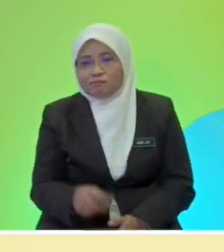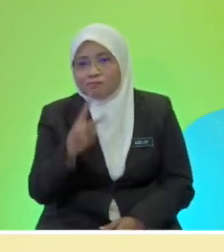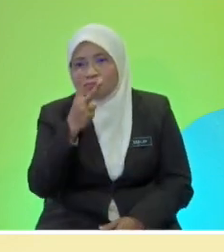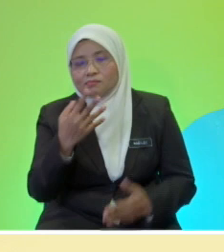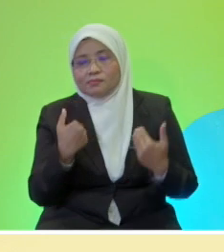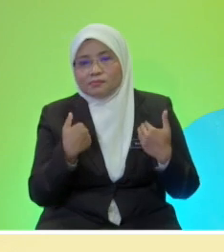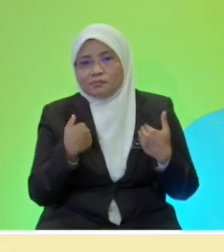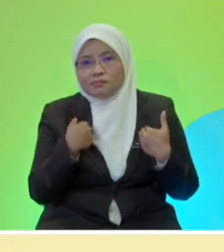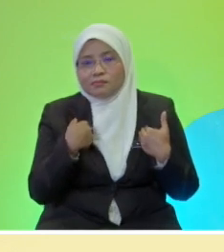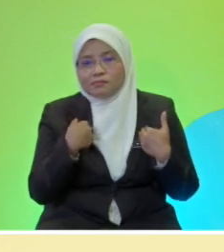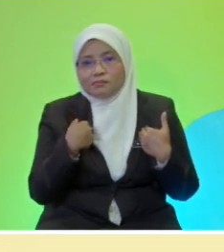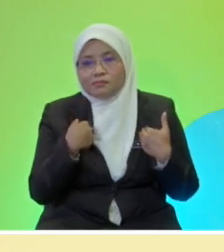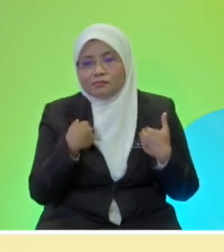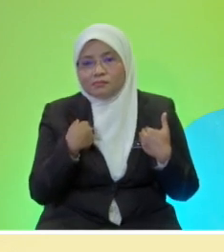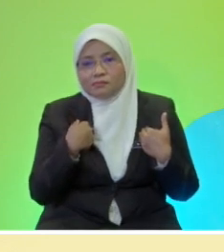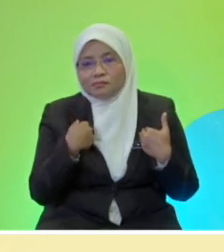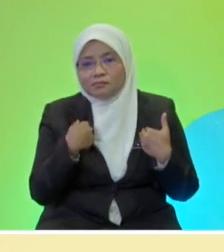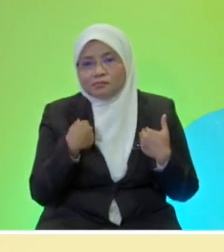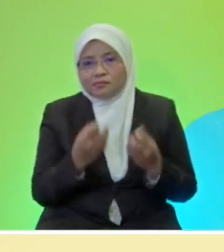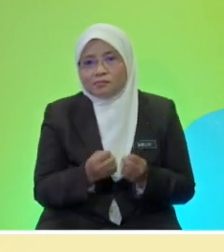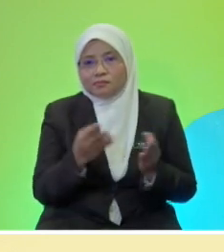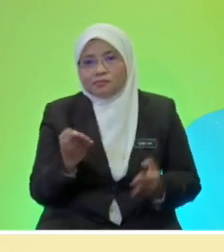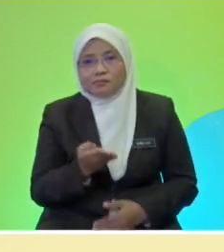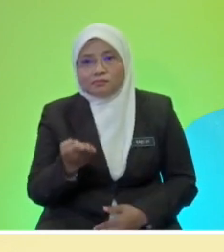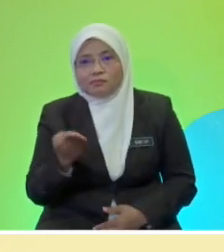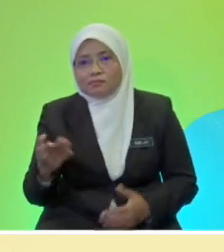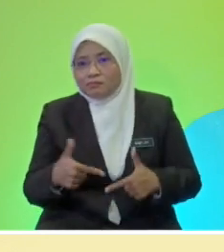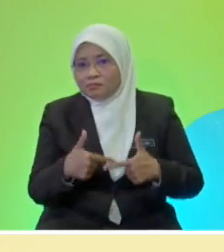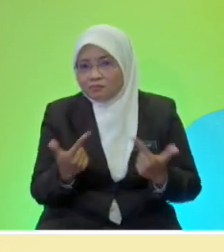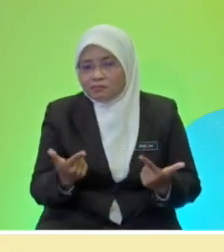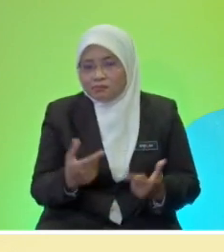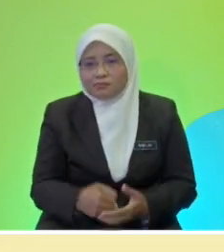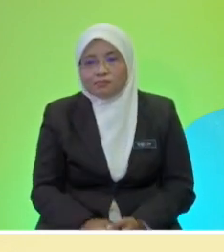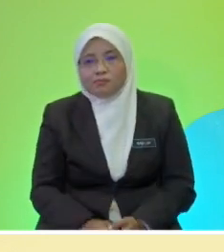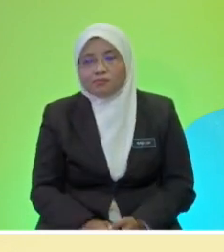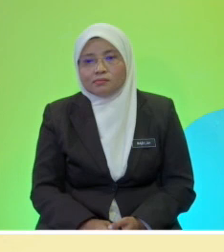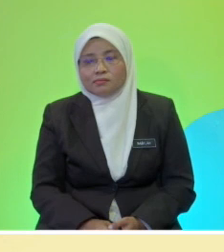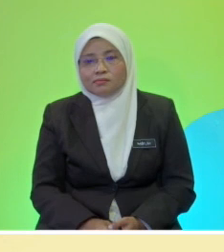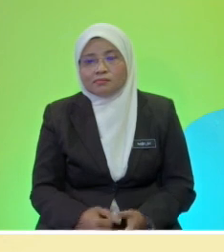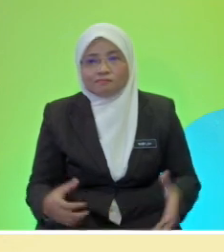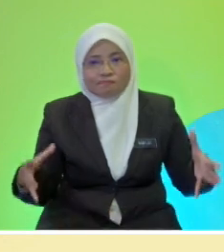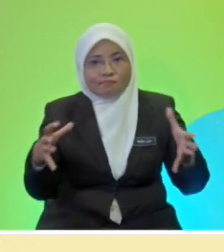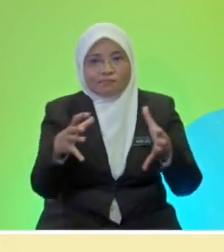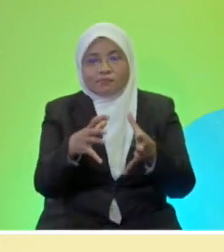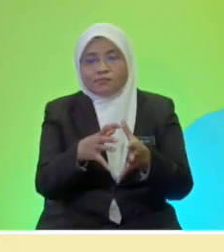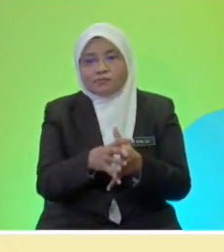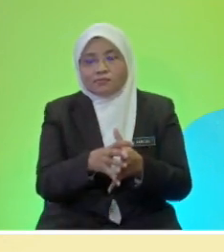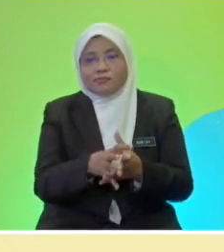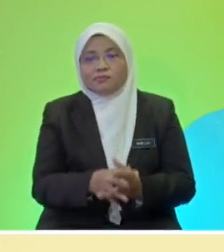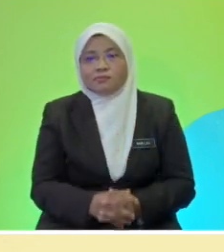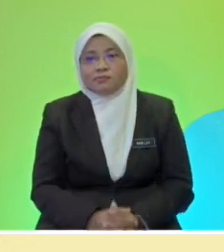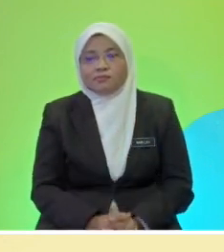bahan yang kita kenali sebagai kromosom Oke dalam campuran Bayu Kemi ke analisis ataupun bahan